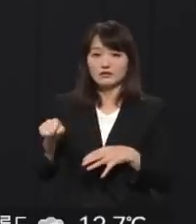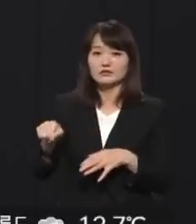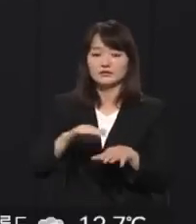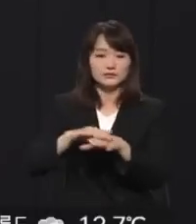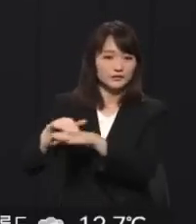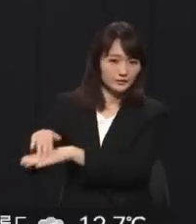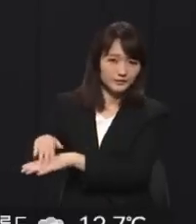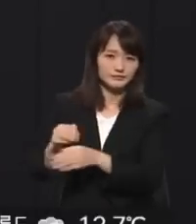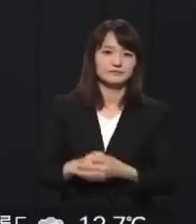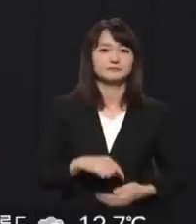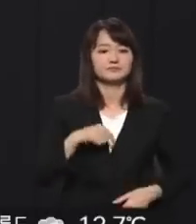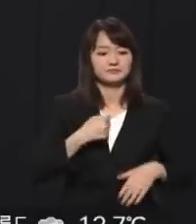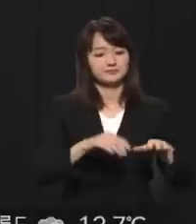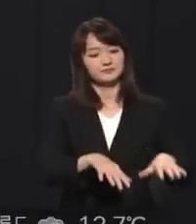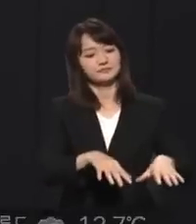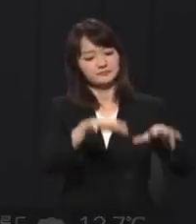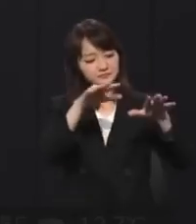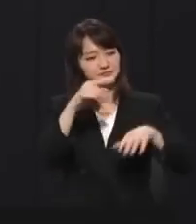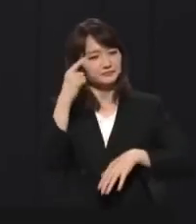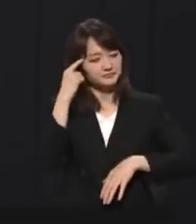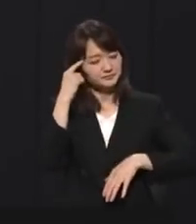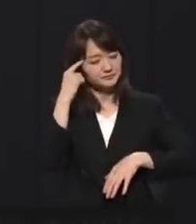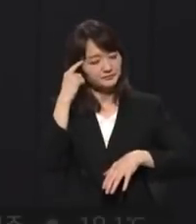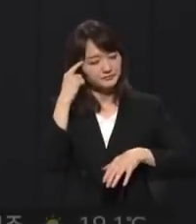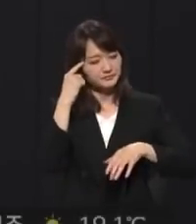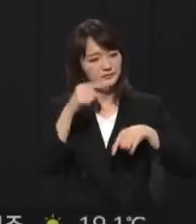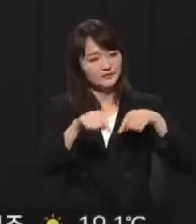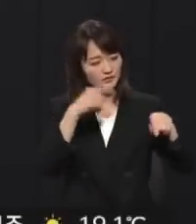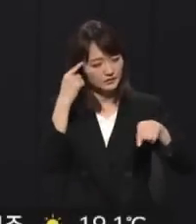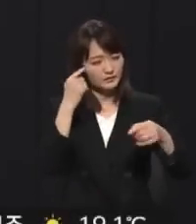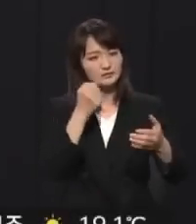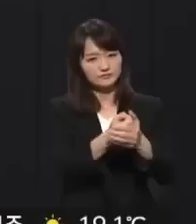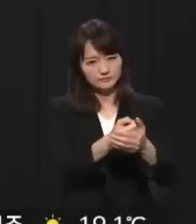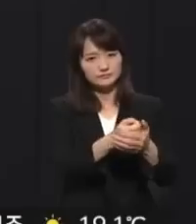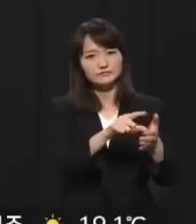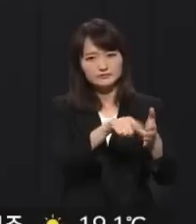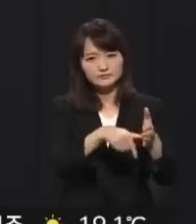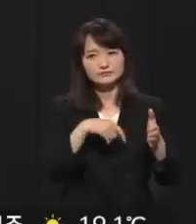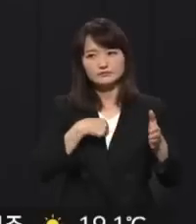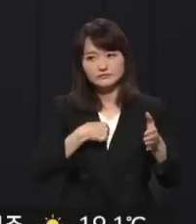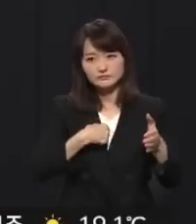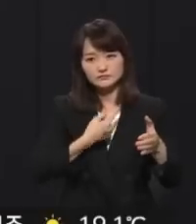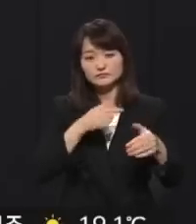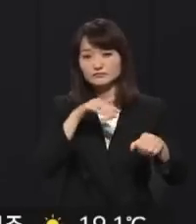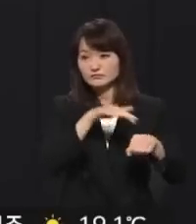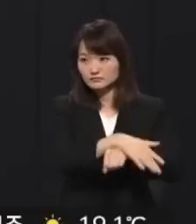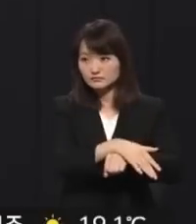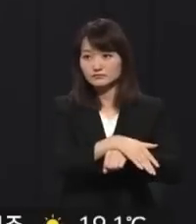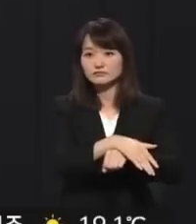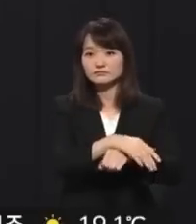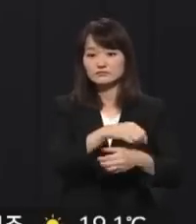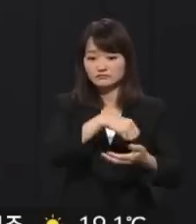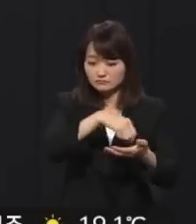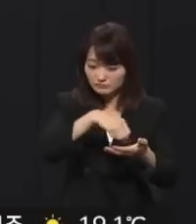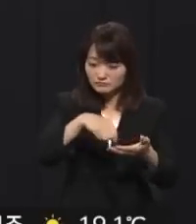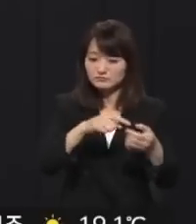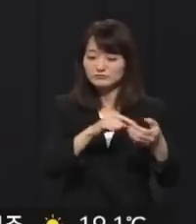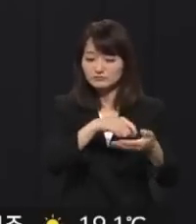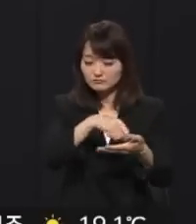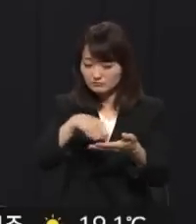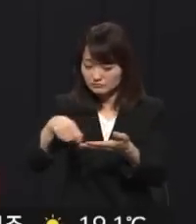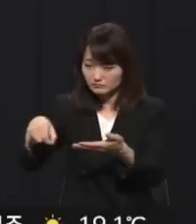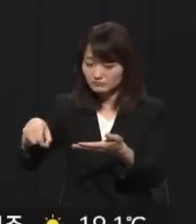이제 자기가 커서 정신적 이사 결정을 할 수 있는 나이에 접어들어 가지고 본인이 할 수 있는 형태로 그림을 그리던 글을 쓰든